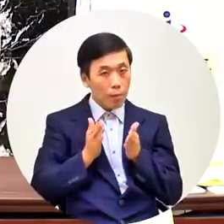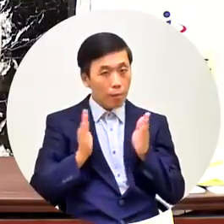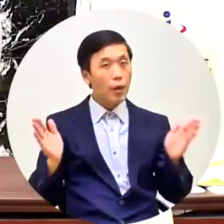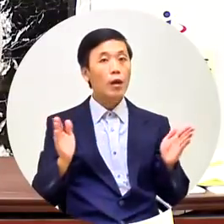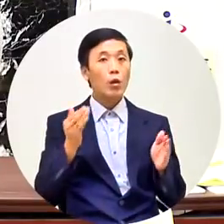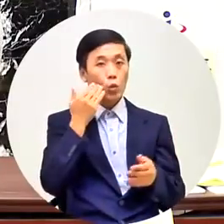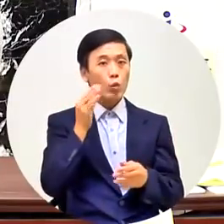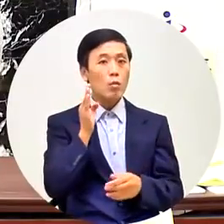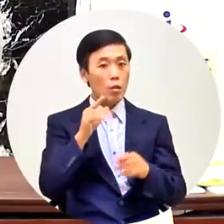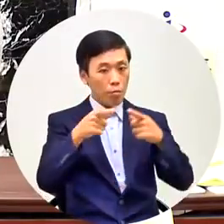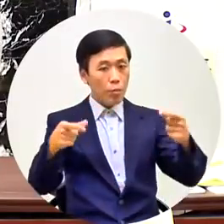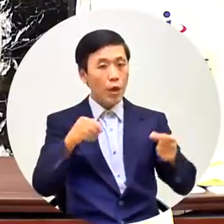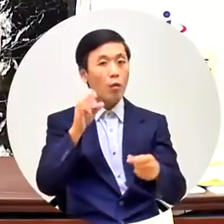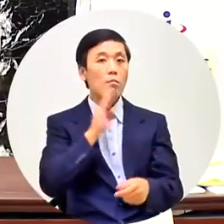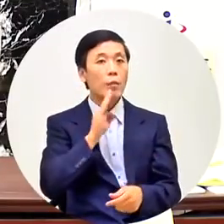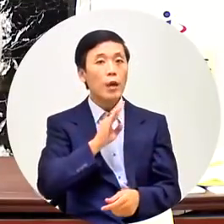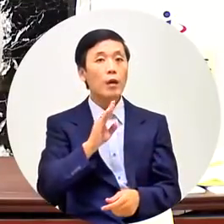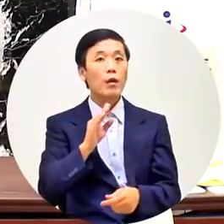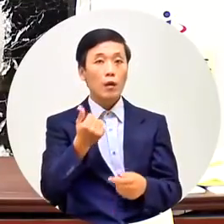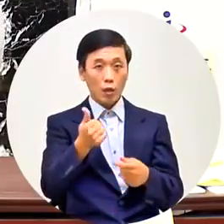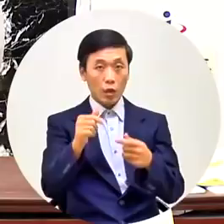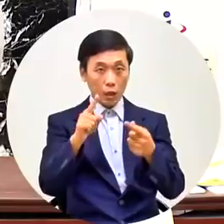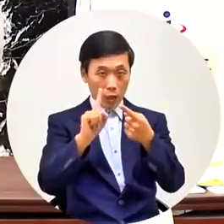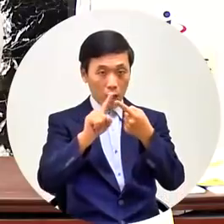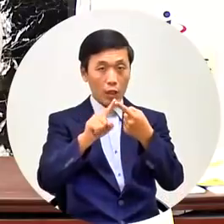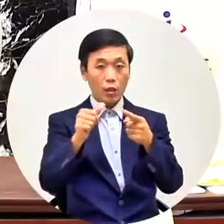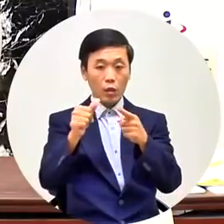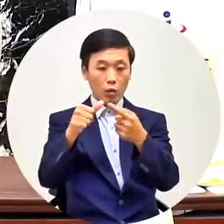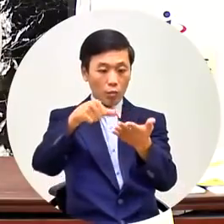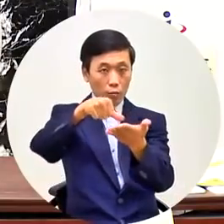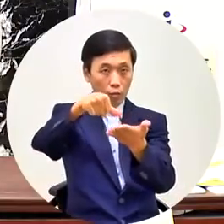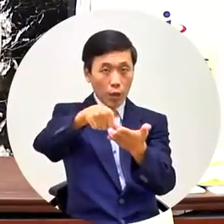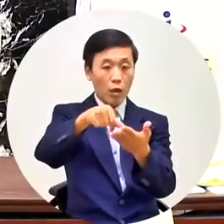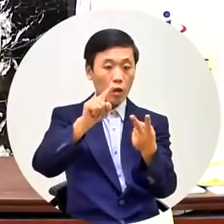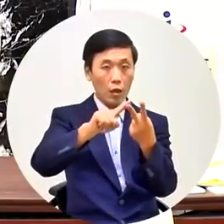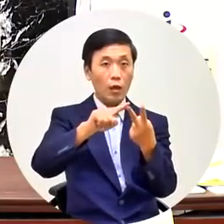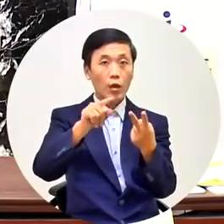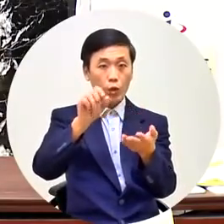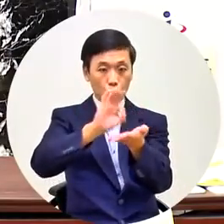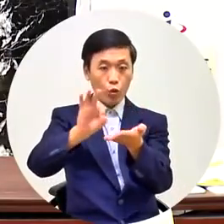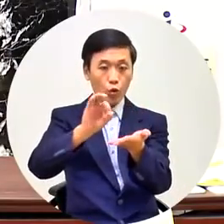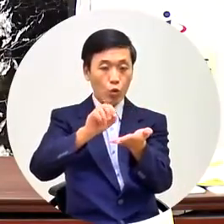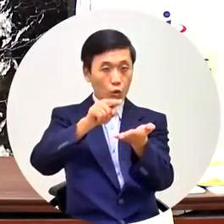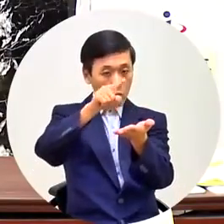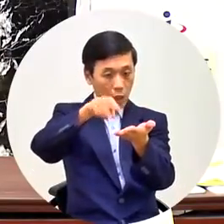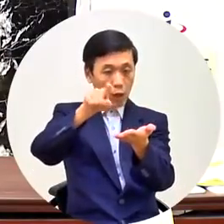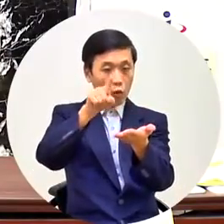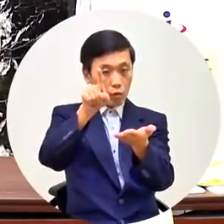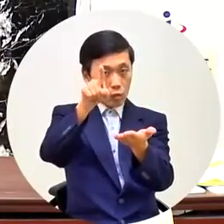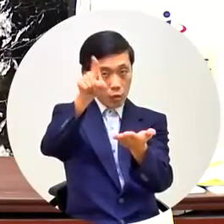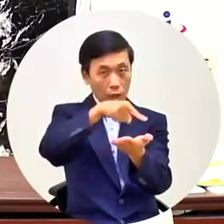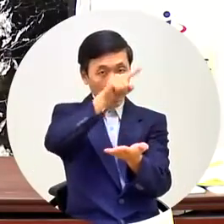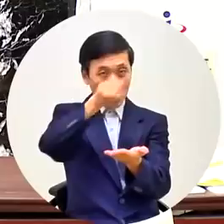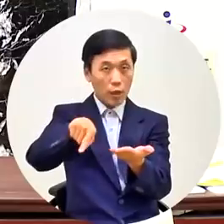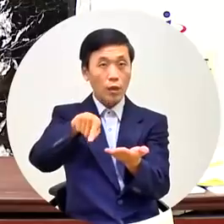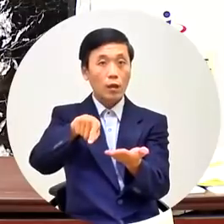纹指纹第二个用打勾的打勾打叉叉的就是不是用不是用